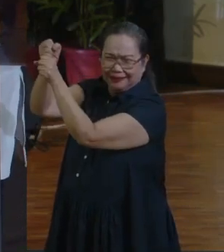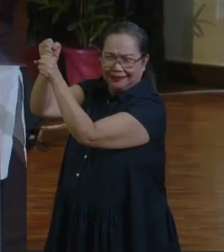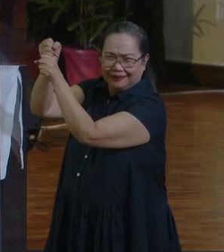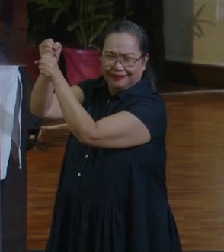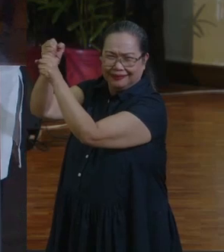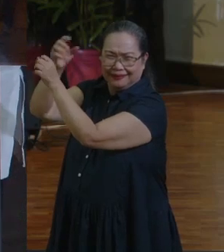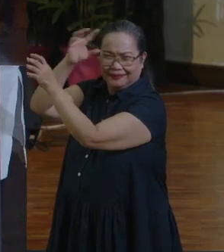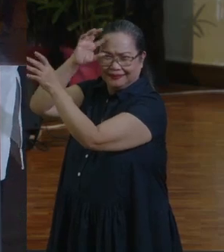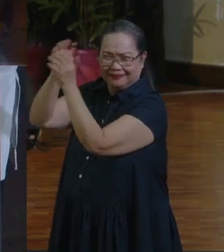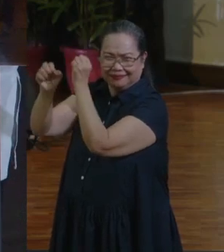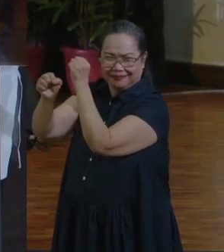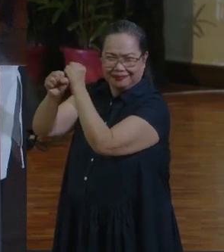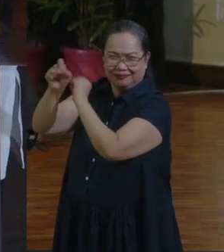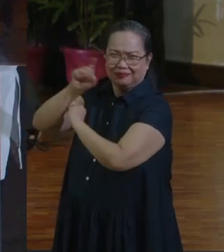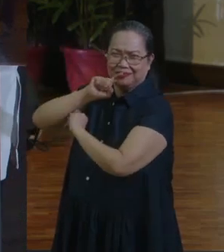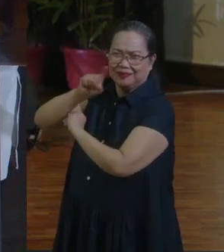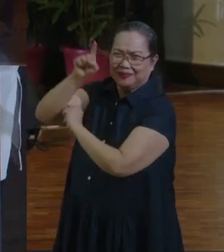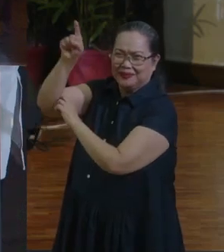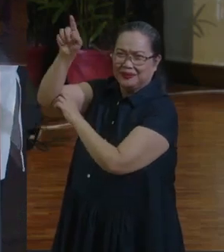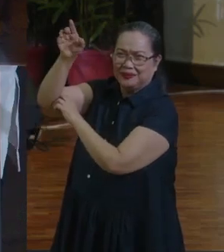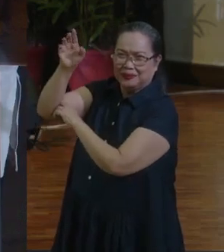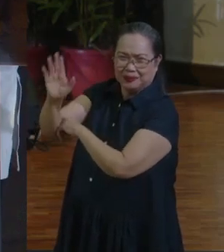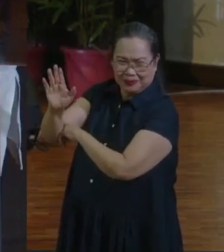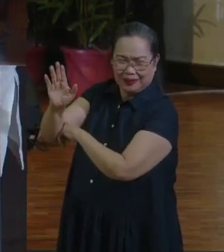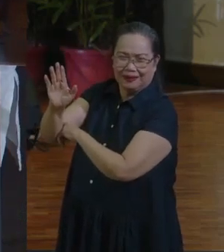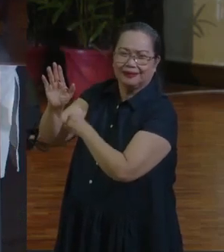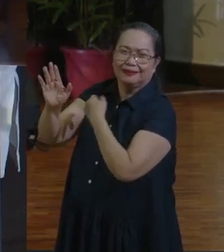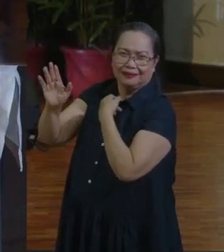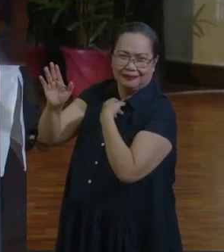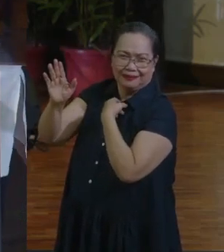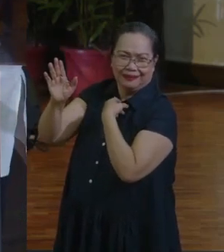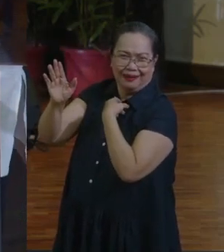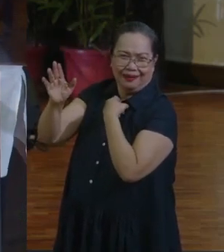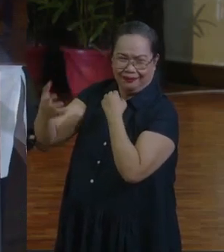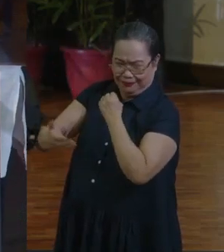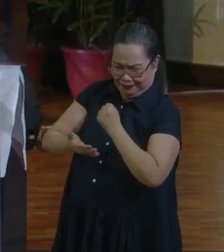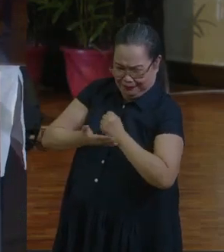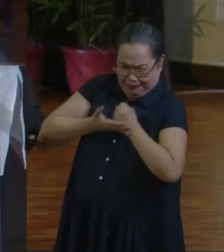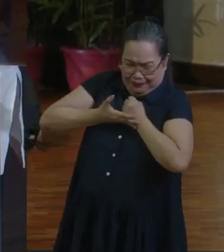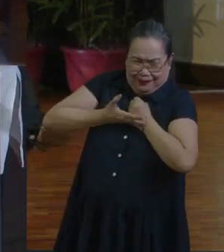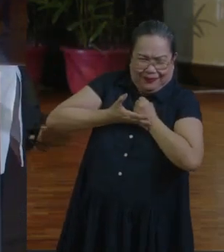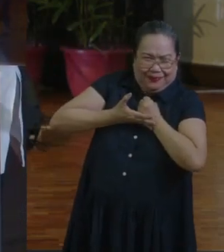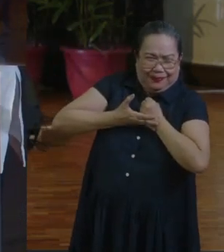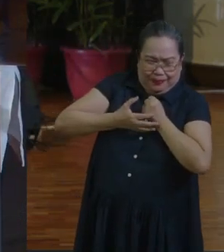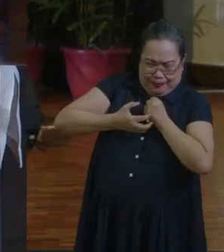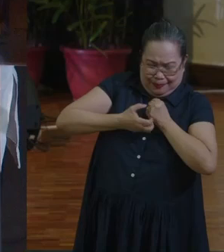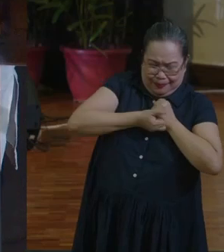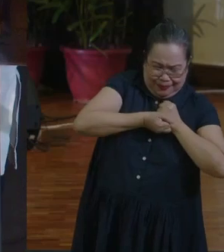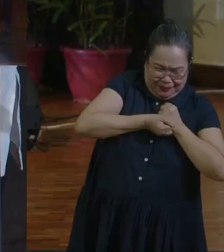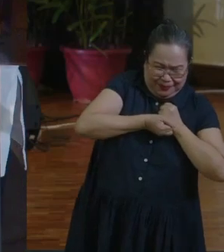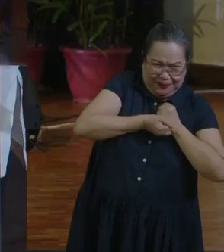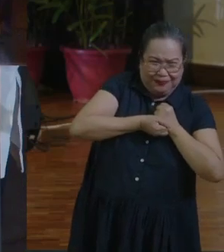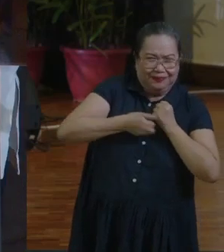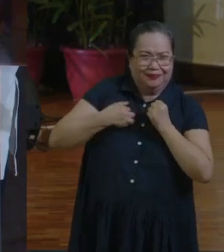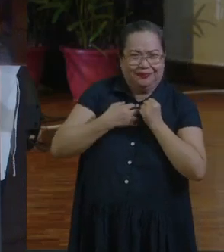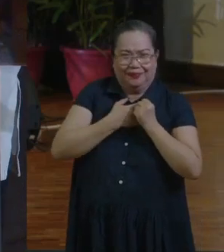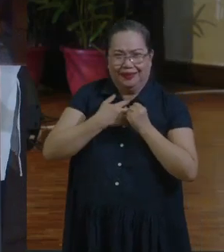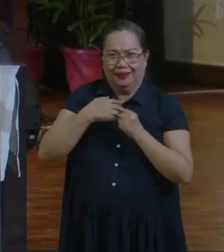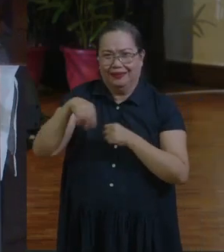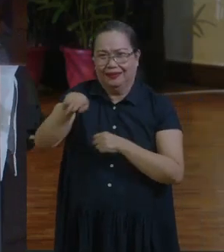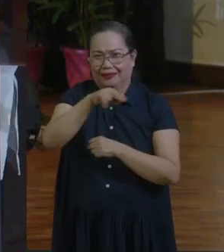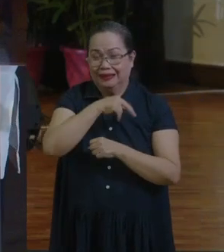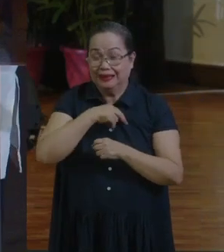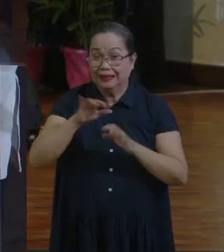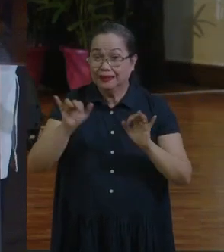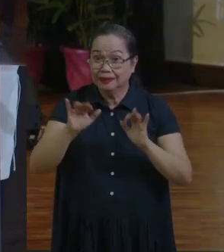At ang katiyakan na siya ang tapat na kakapit sa atin. So katulad ng sinabi ko